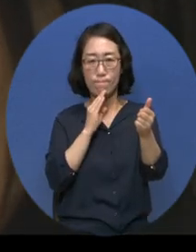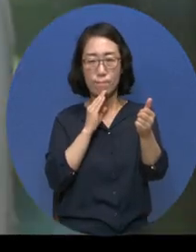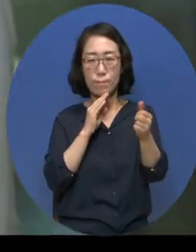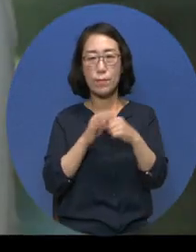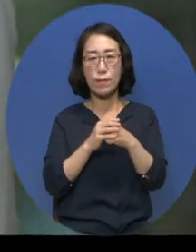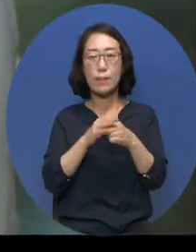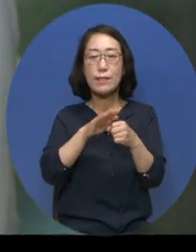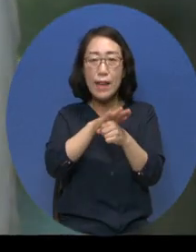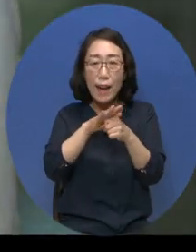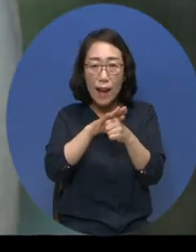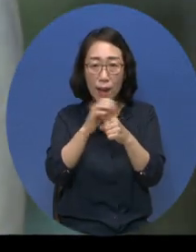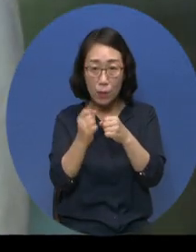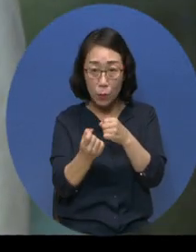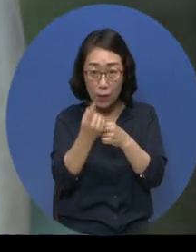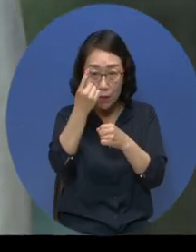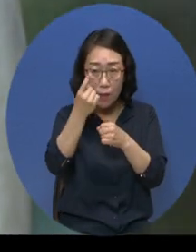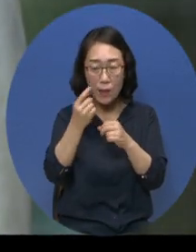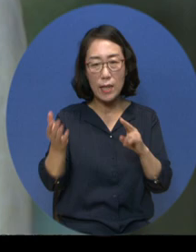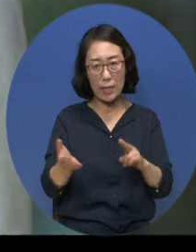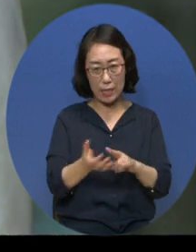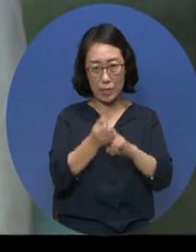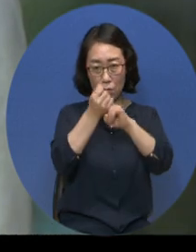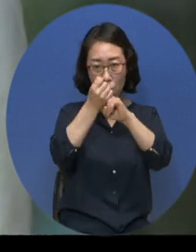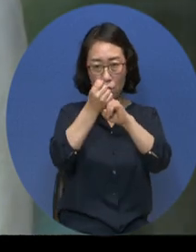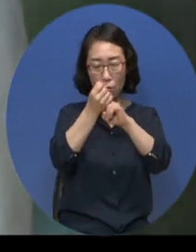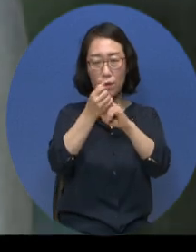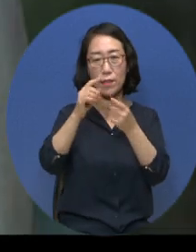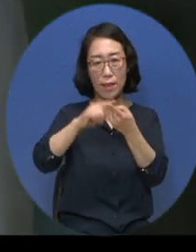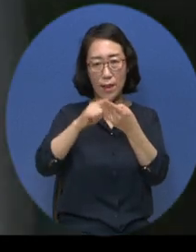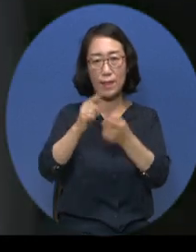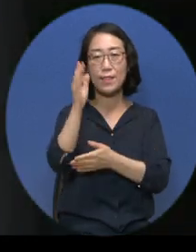사랑이 만들어낸 기적 같은 순간을 담아낸 이야기.